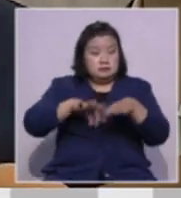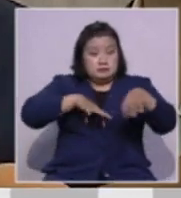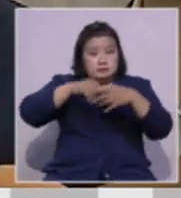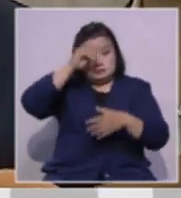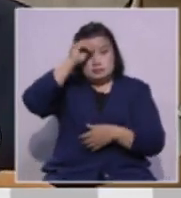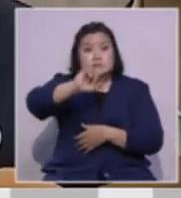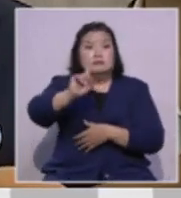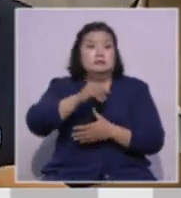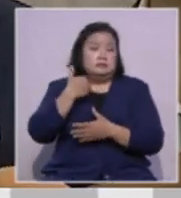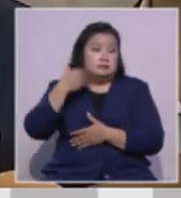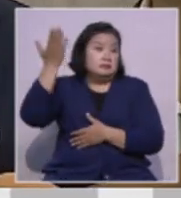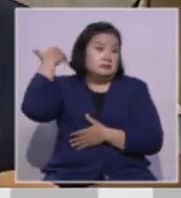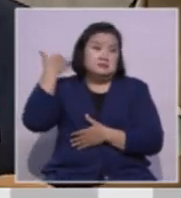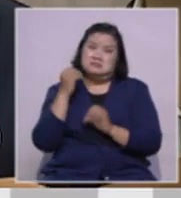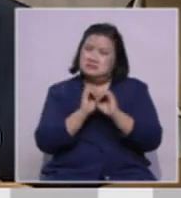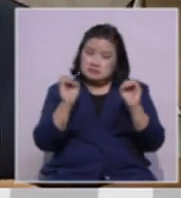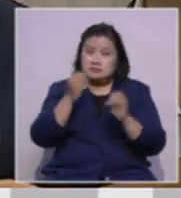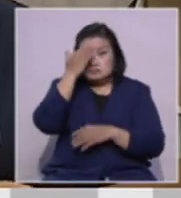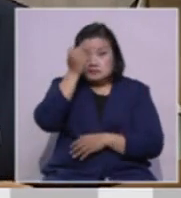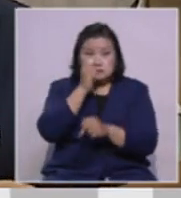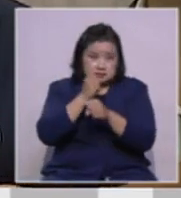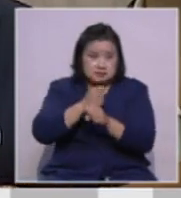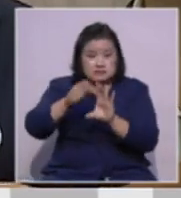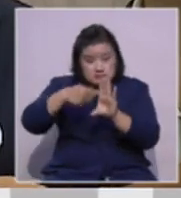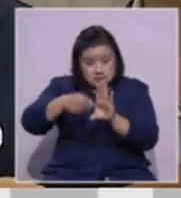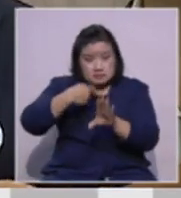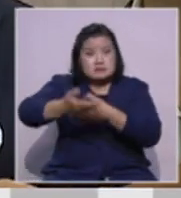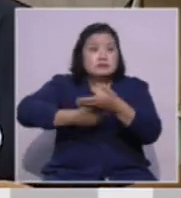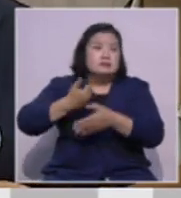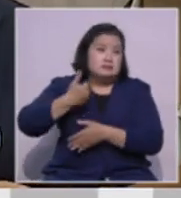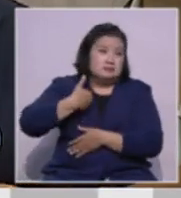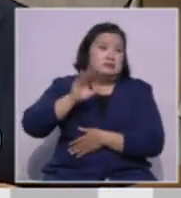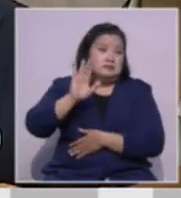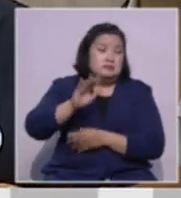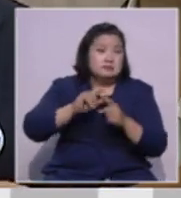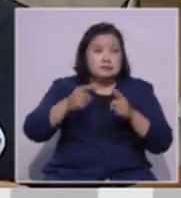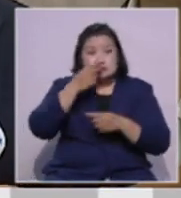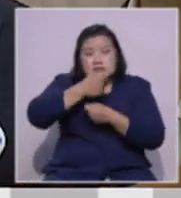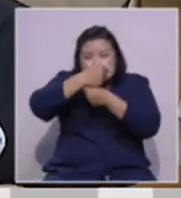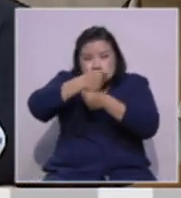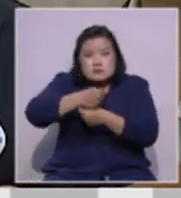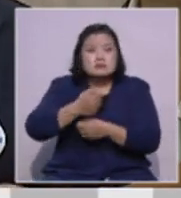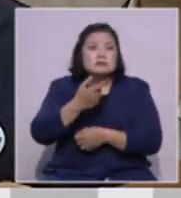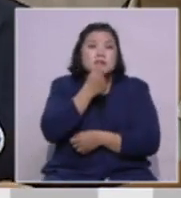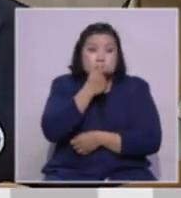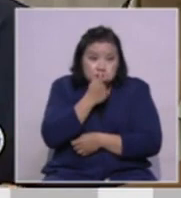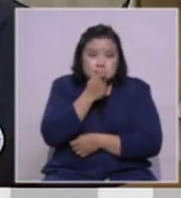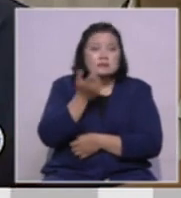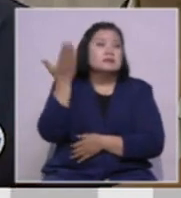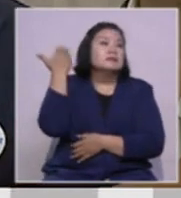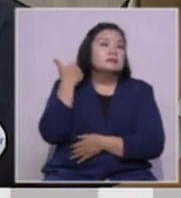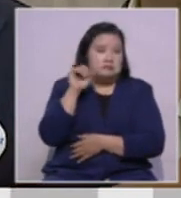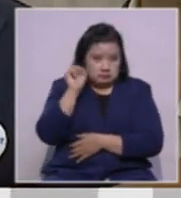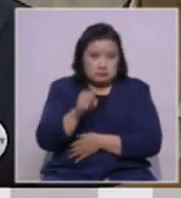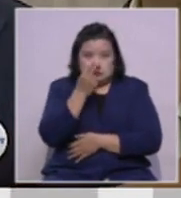าก็คุณณัฐพลไม่ได้แสดงเรื่องนี้ครับภาพคุณณัฐพลก็คือภาพของผู้นำม็อบกปปส.ล้มเลิกตั้ง คือถ้าเราจะมองในมุมดีเนี่ยคุณณัฐพลสามาร